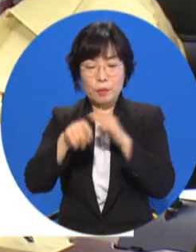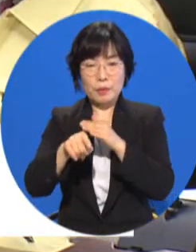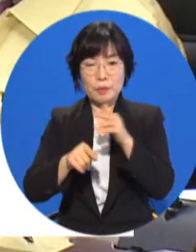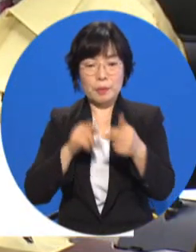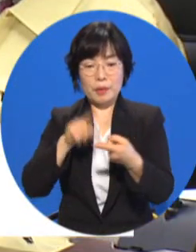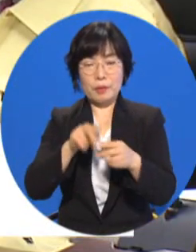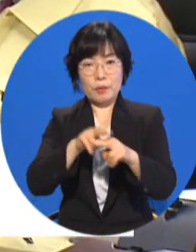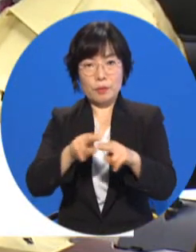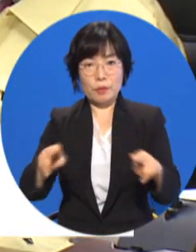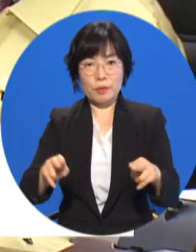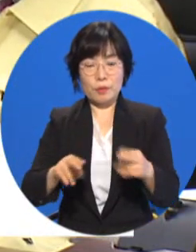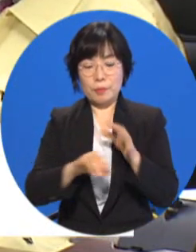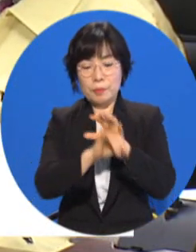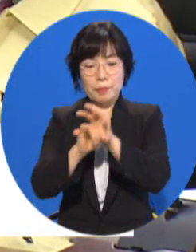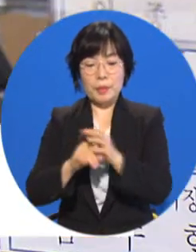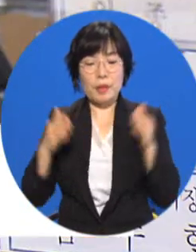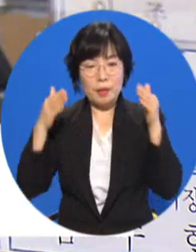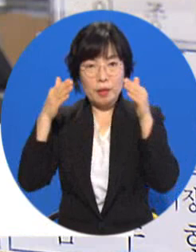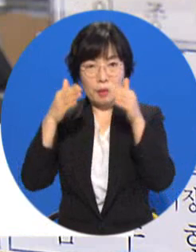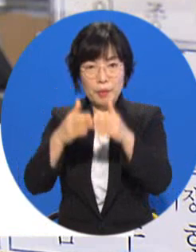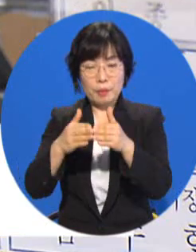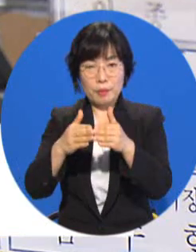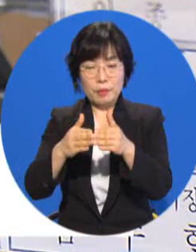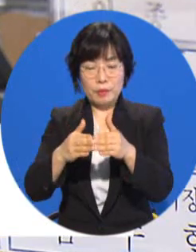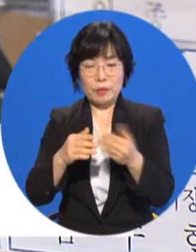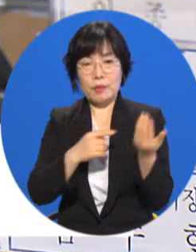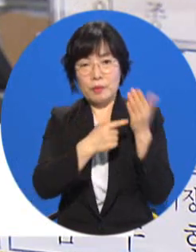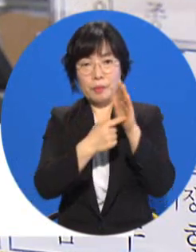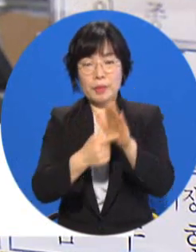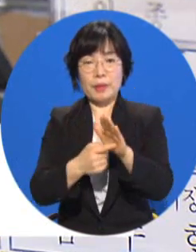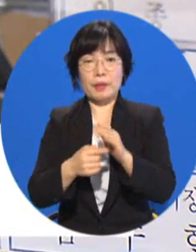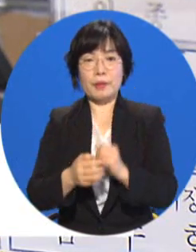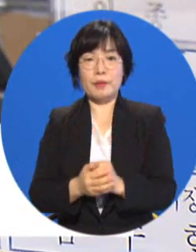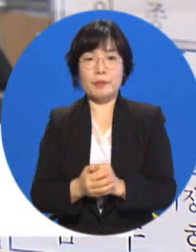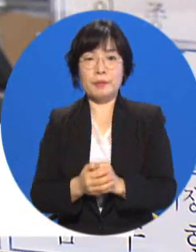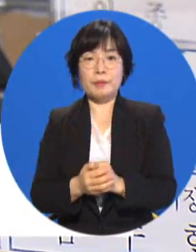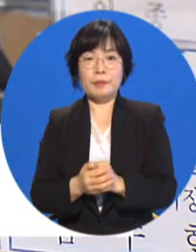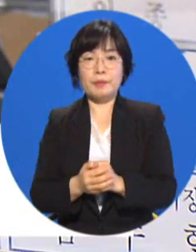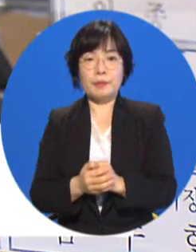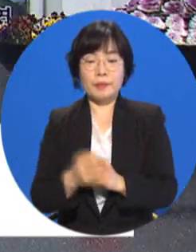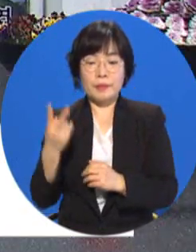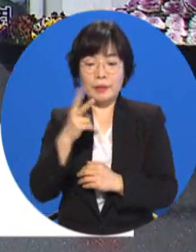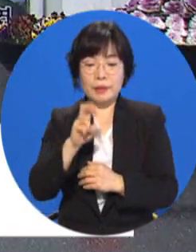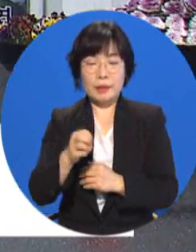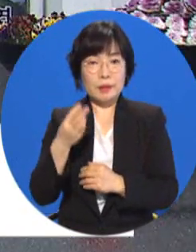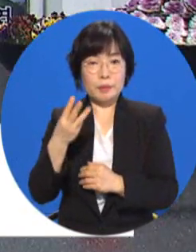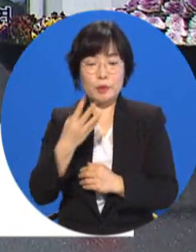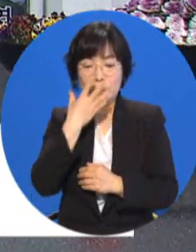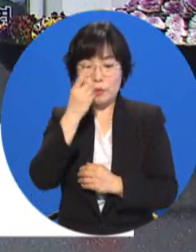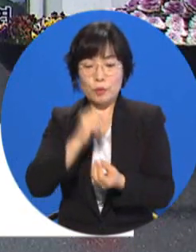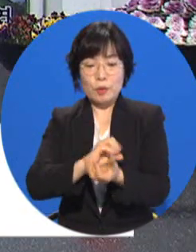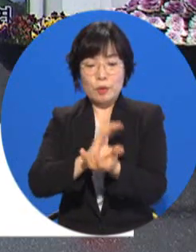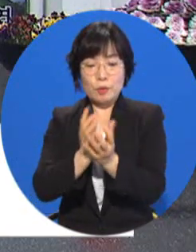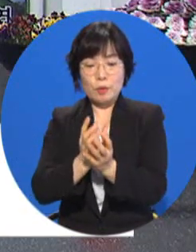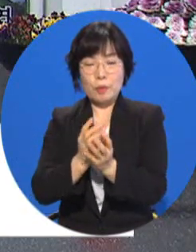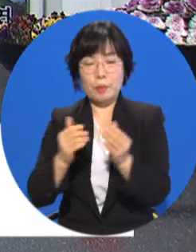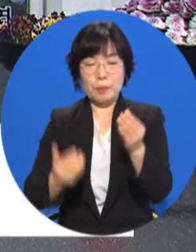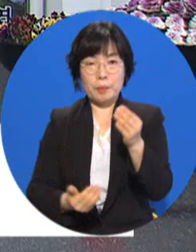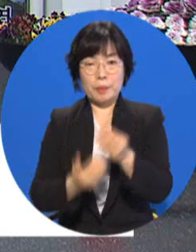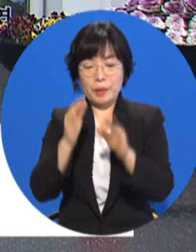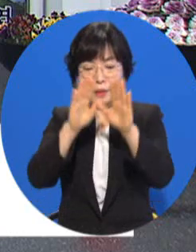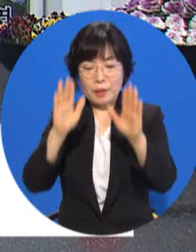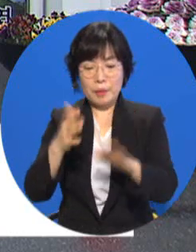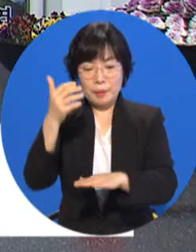취소하고 코로나19 대응에 모든 행정 역량을 집중하기로 했습니다. 2023 순천만 국제정원